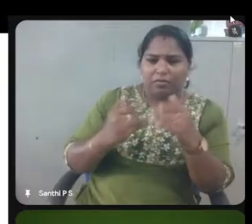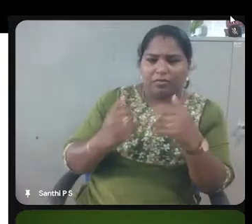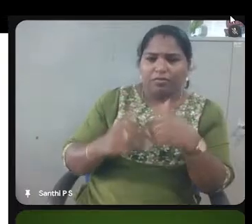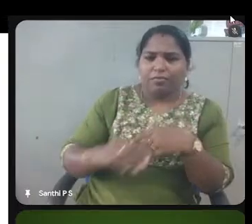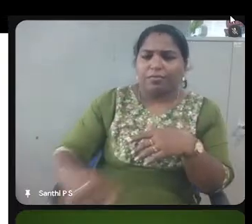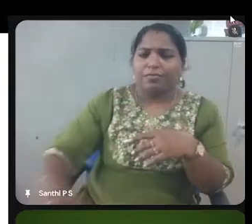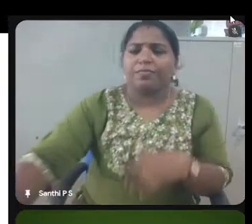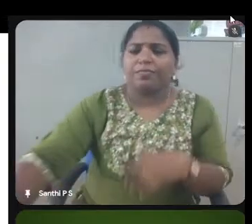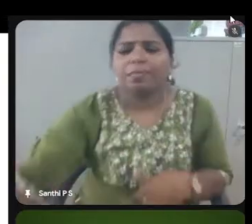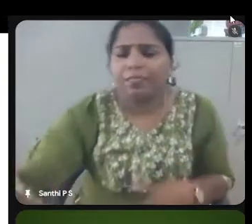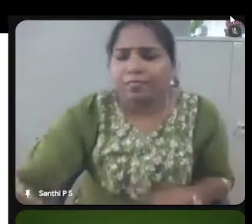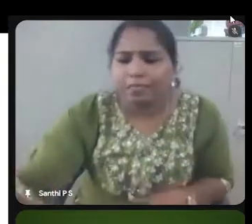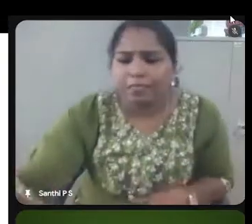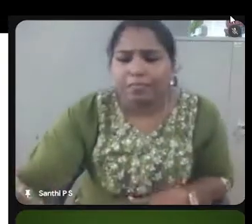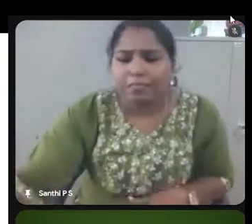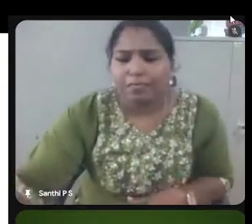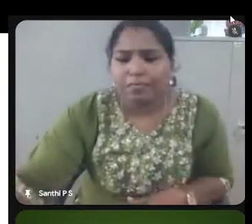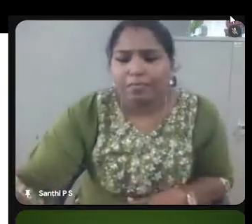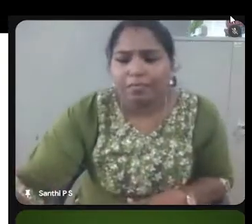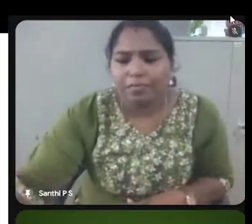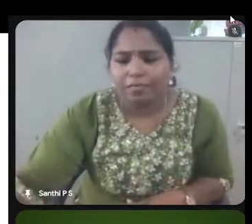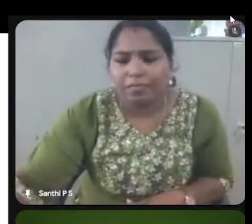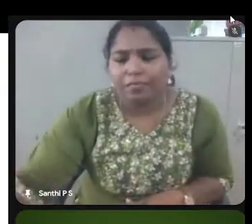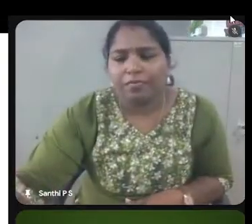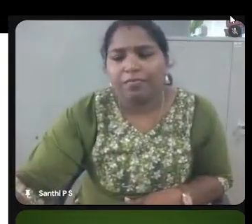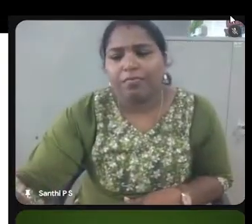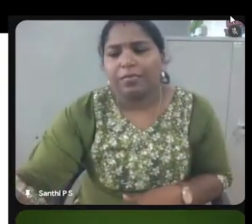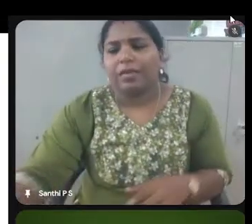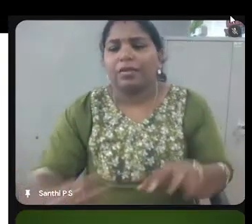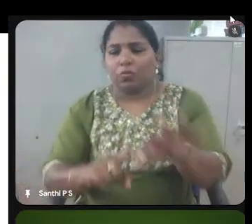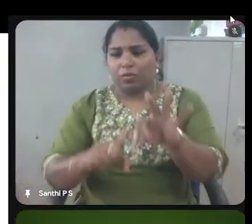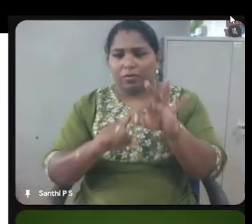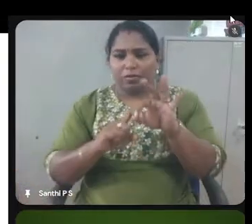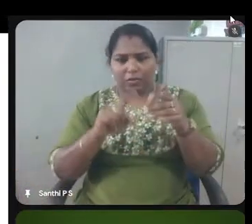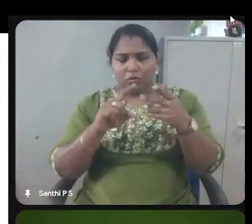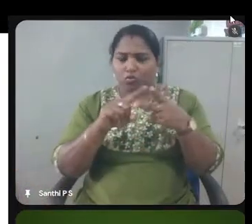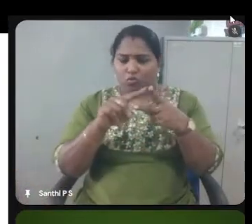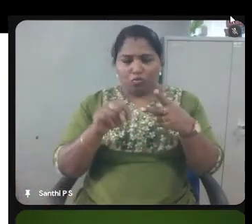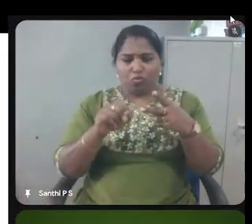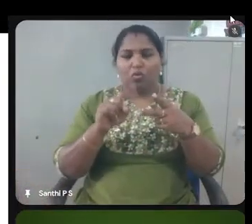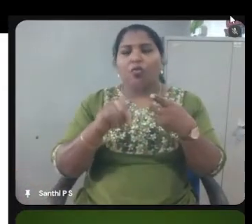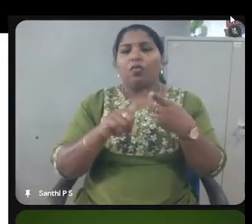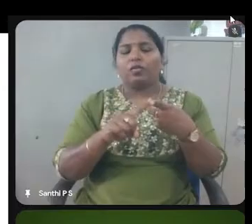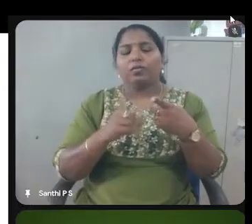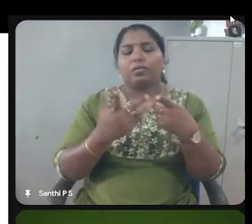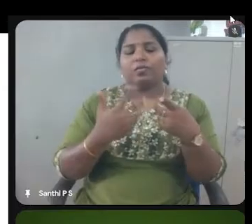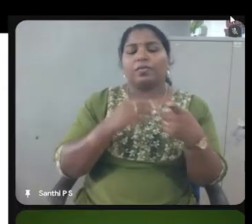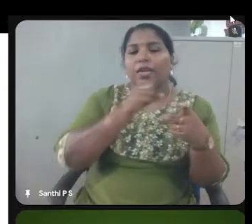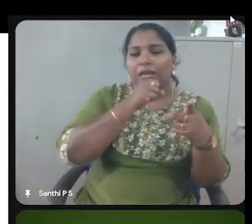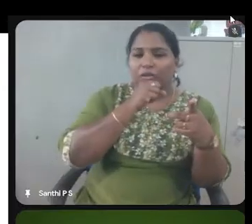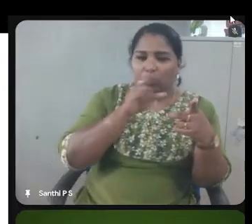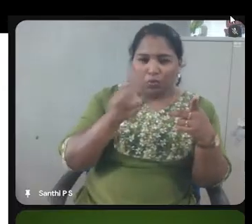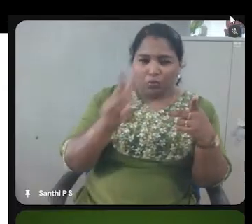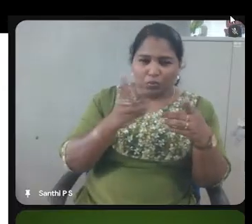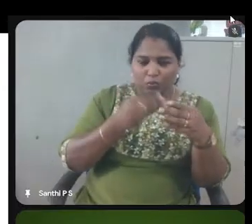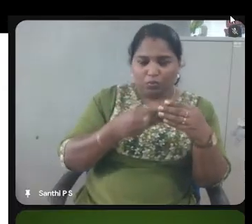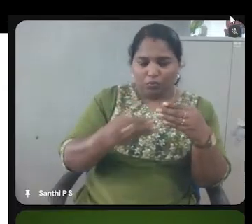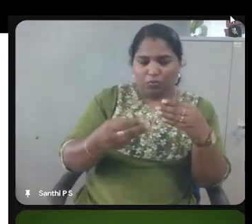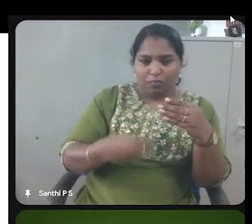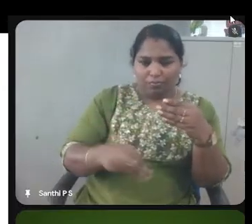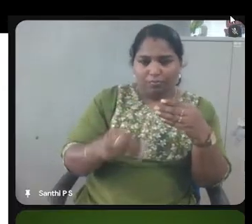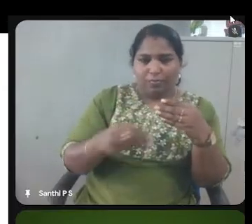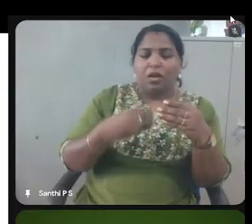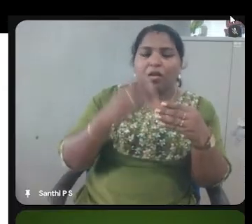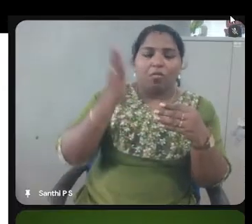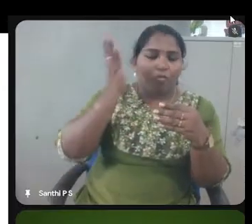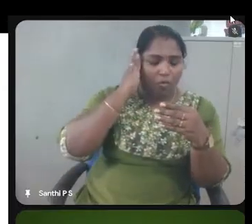ചോദിച്ചോളൂ. ഓക്കെ, അപ്പൊ 2 ക്വസ്റ്റ്യൻ ആണ്. ഇപ്പൊ ഒരു 2 ആവുന്ന ഒരു കുട്ടി ഈ പറഞ്ഞ പോലെ മൊബൈൽ